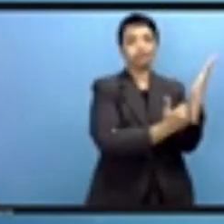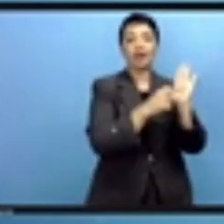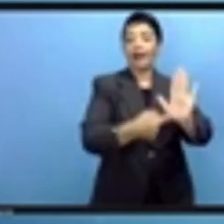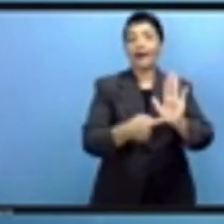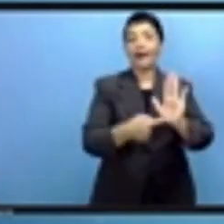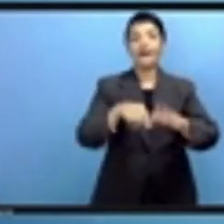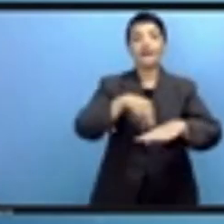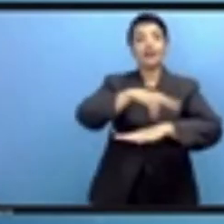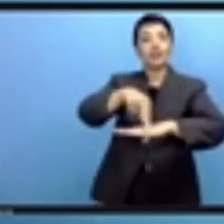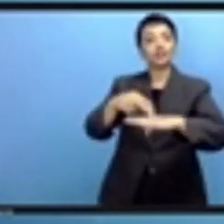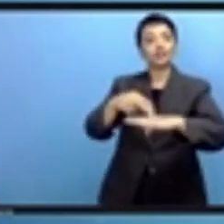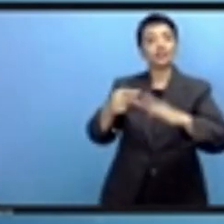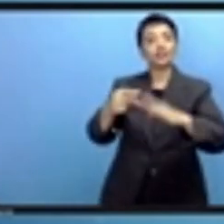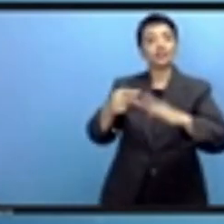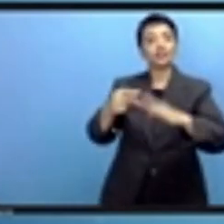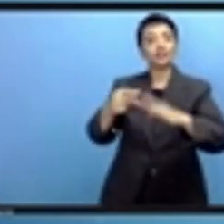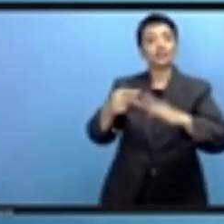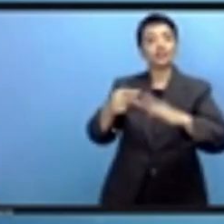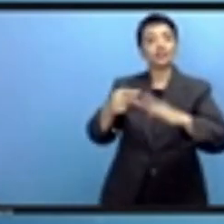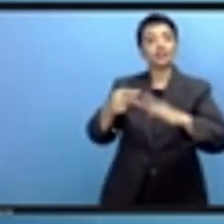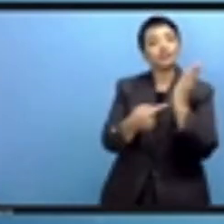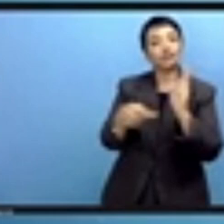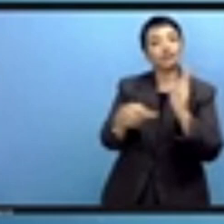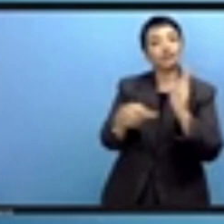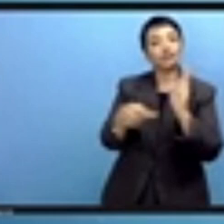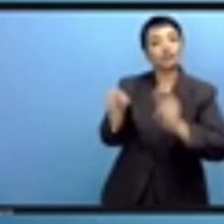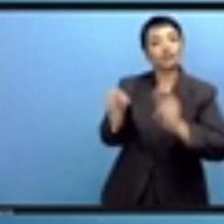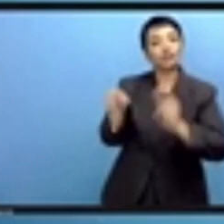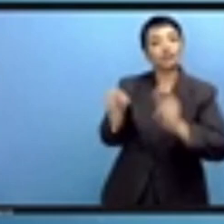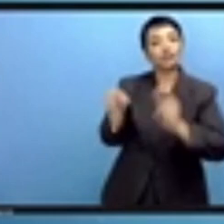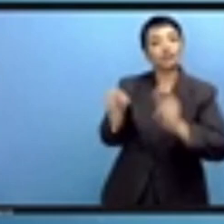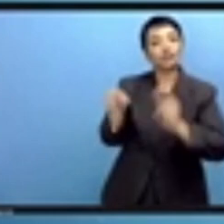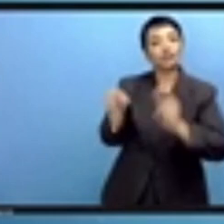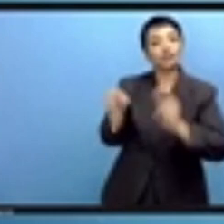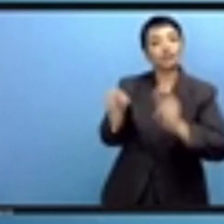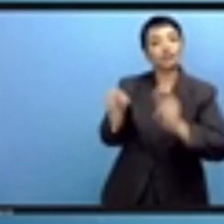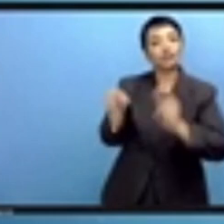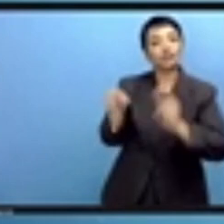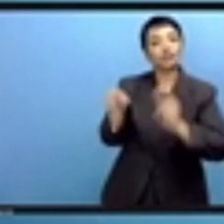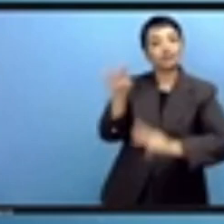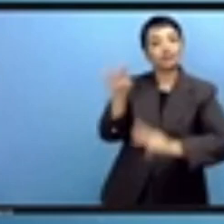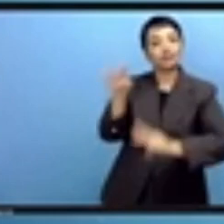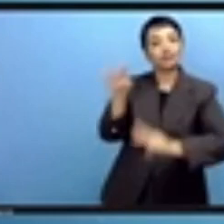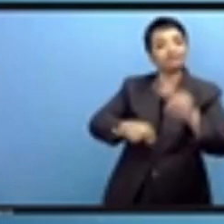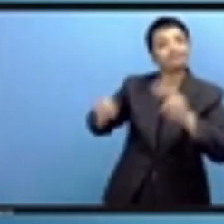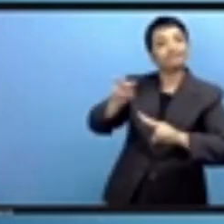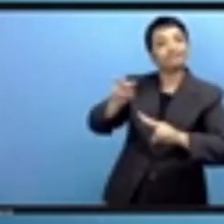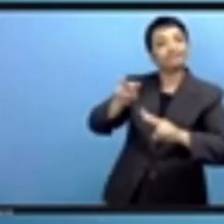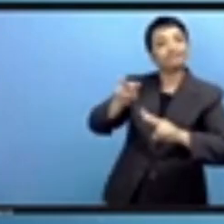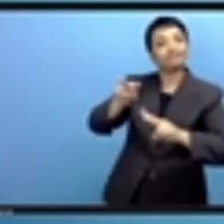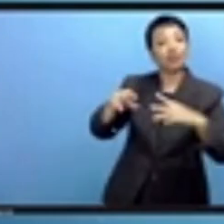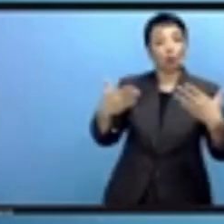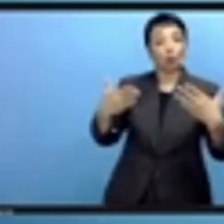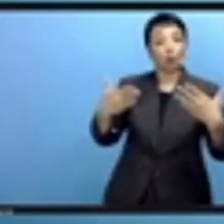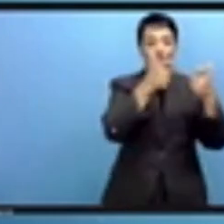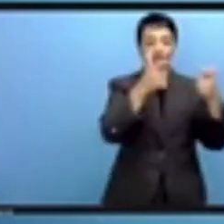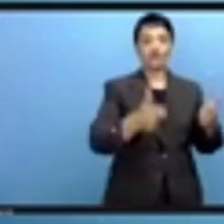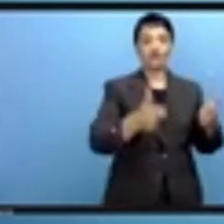这个推出了通过教科文组织的这样的一个框架，推出了这个埃塞俄比亚的国家